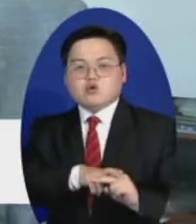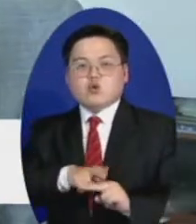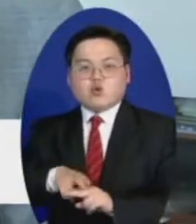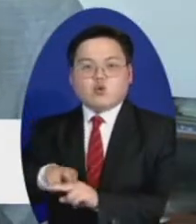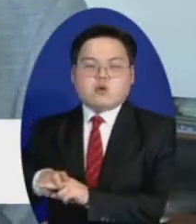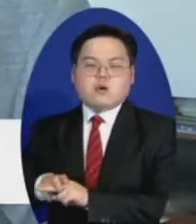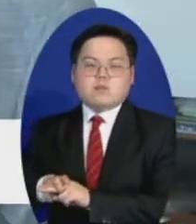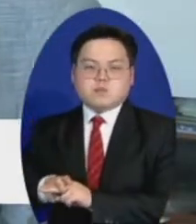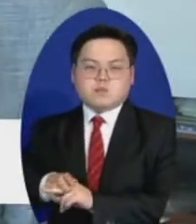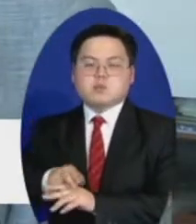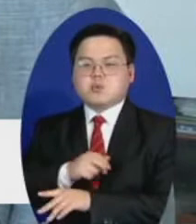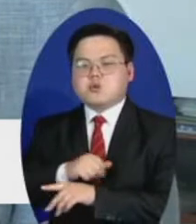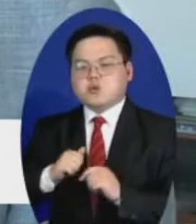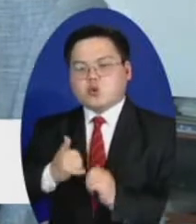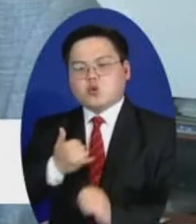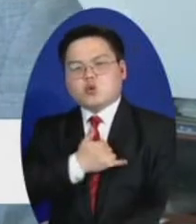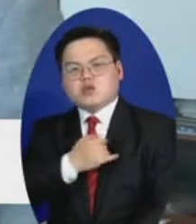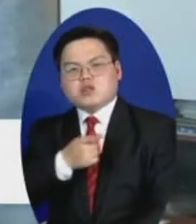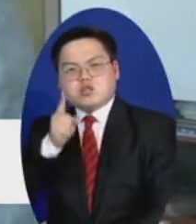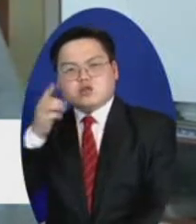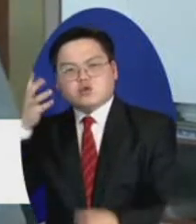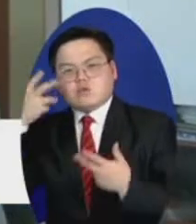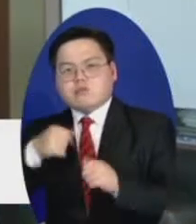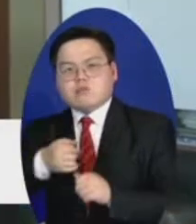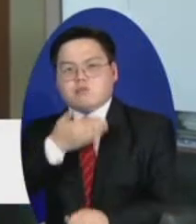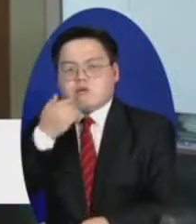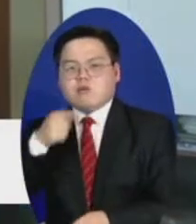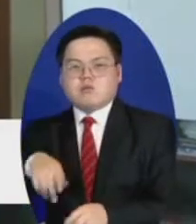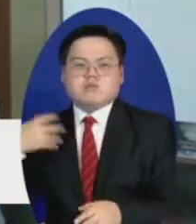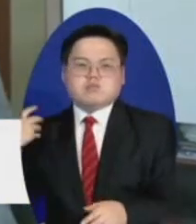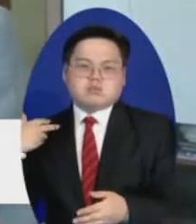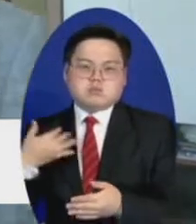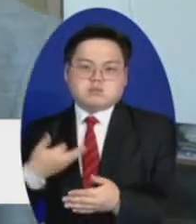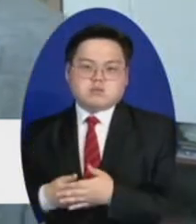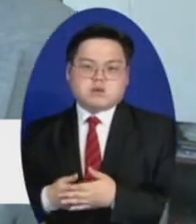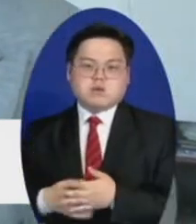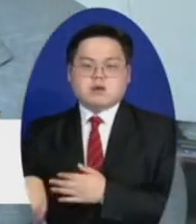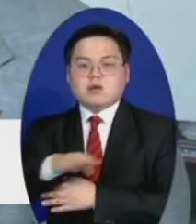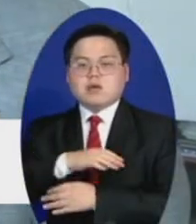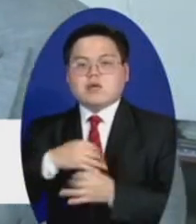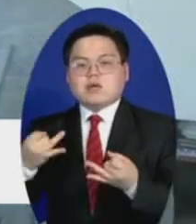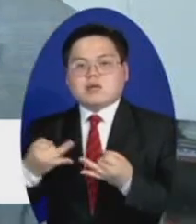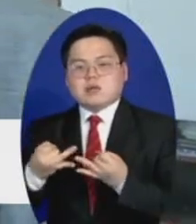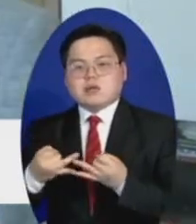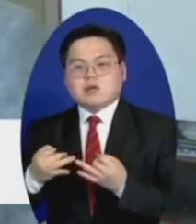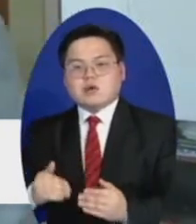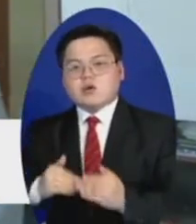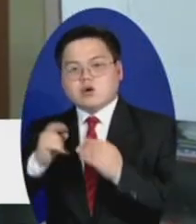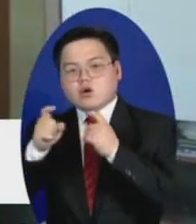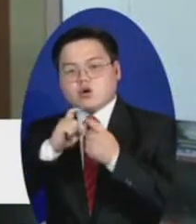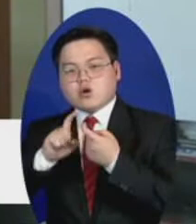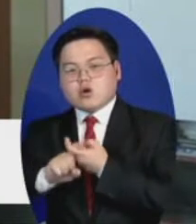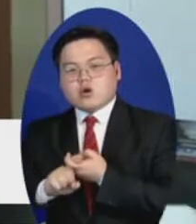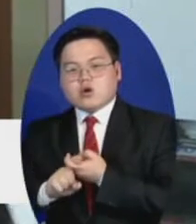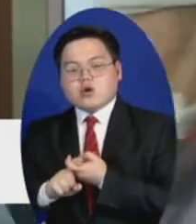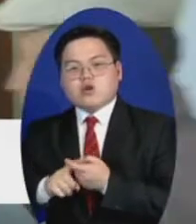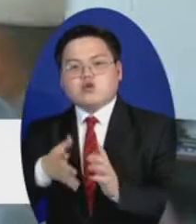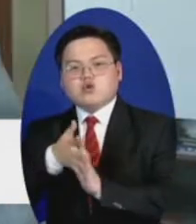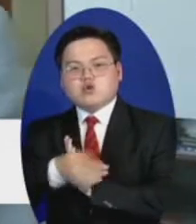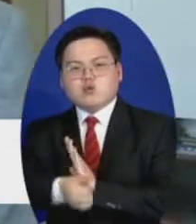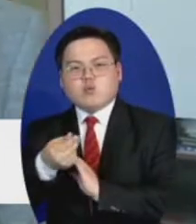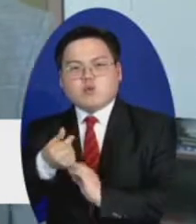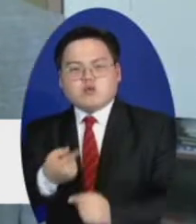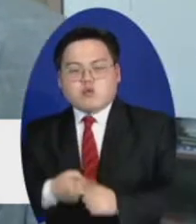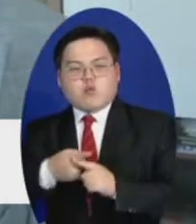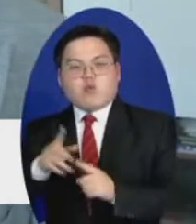өөрөө удирдлага нэгдсэн зохион байгуулалтуудыг хүрчжээ. Тийм учраас бид нар бол цахим хөгжил харилцаа холбооны яамныхаа дэгд төсөв мөнгө